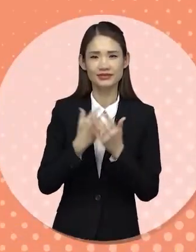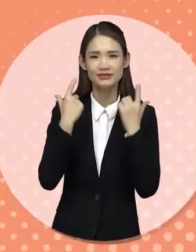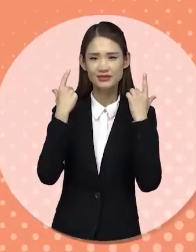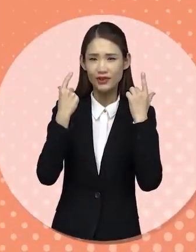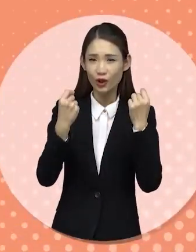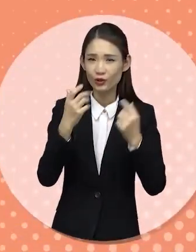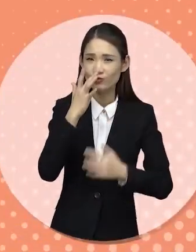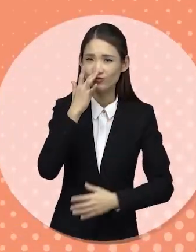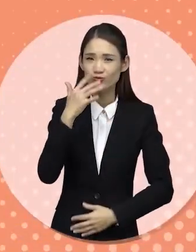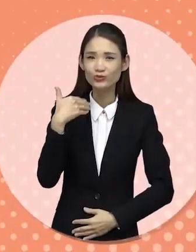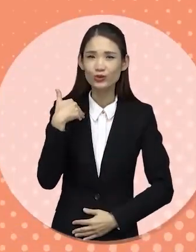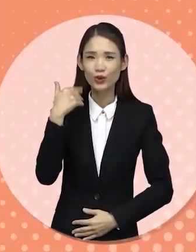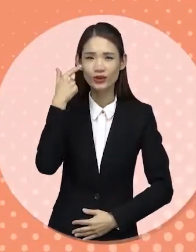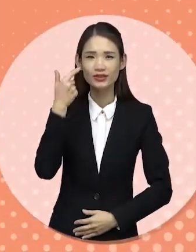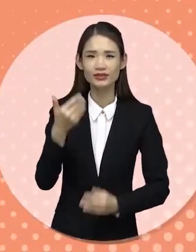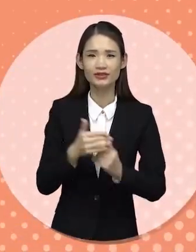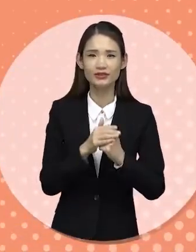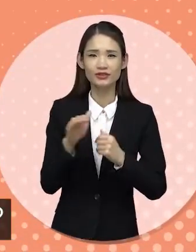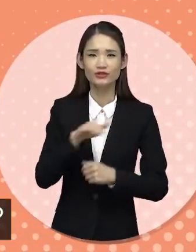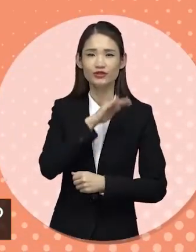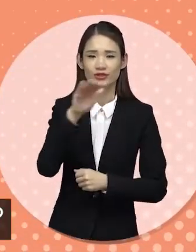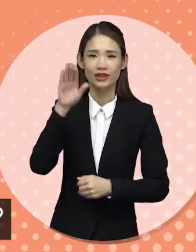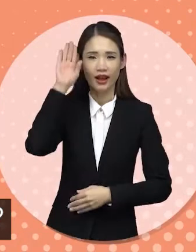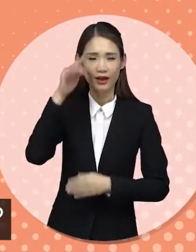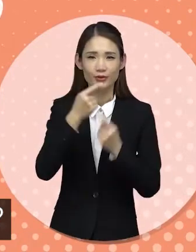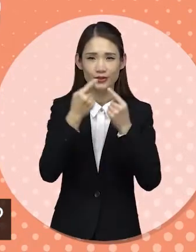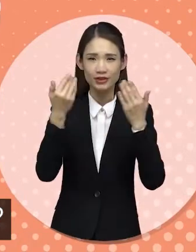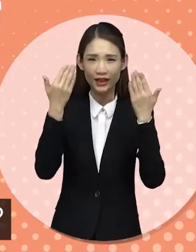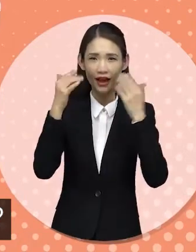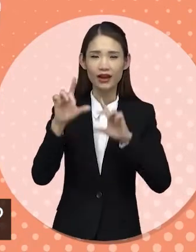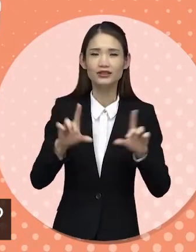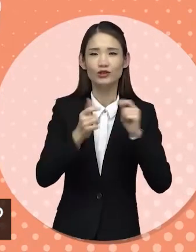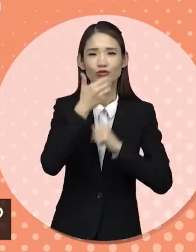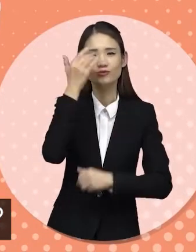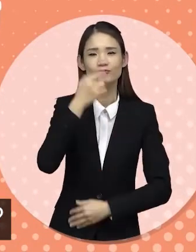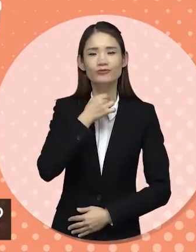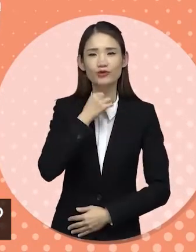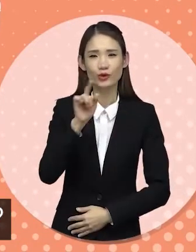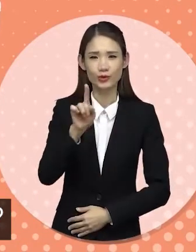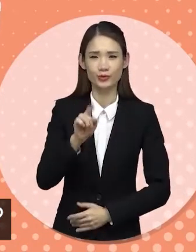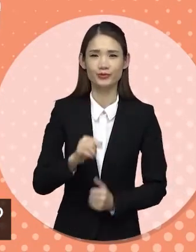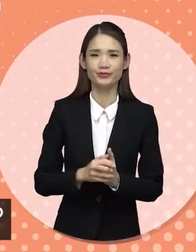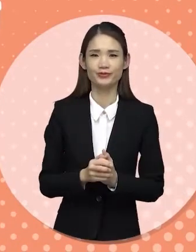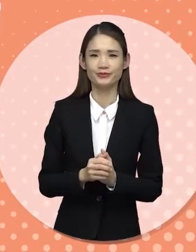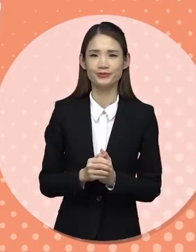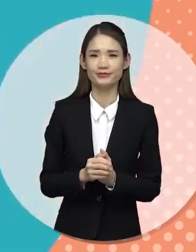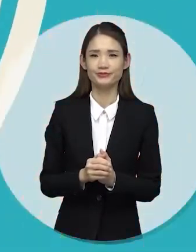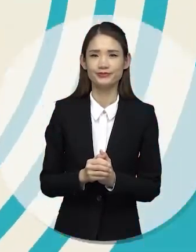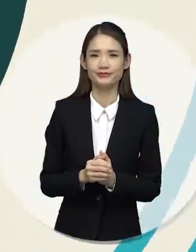이런... 아직도 모르겠다고요? 그러면 우리는 어떤 대학 생활을 꿈꿔야 하는 걸까요?